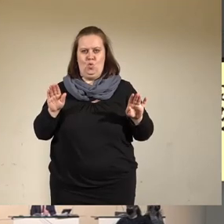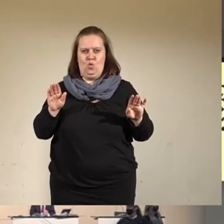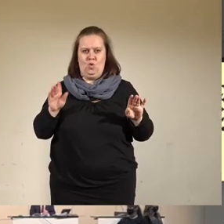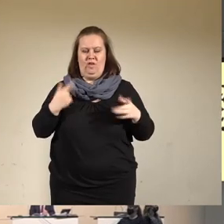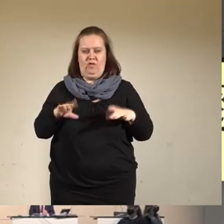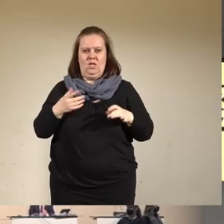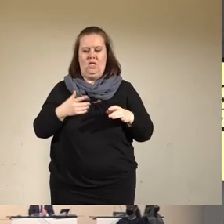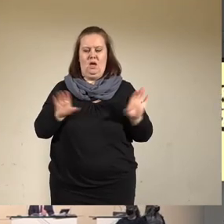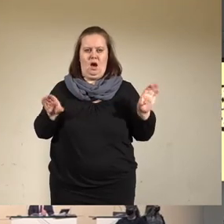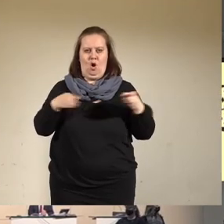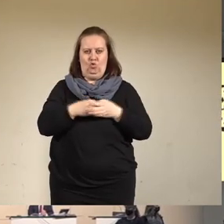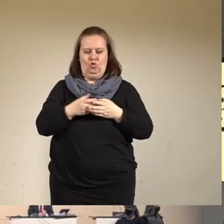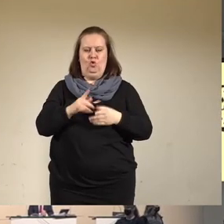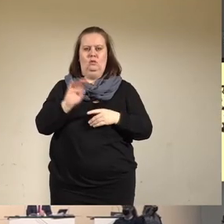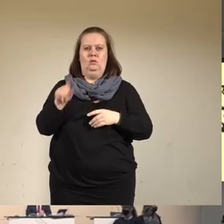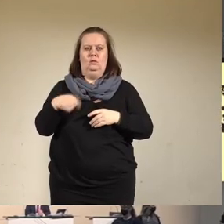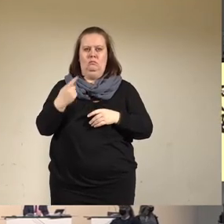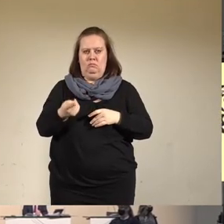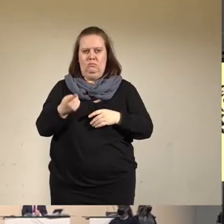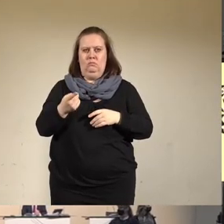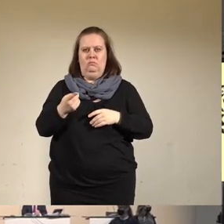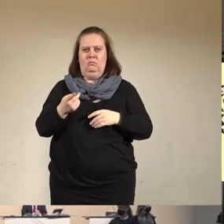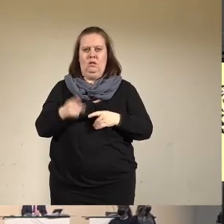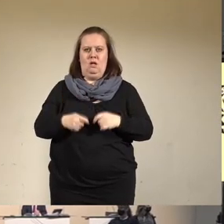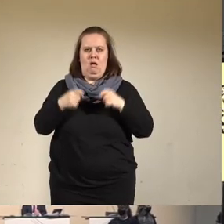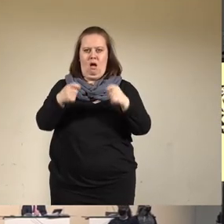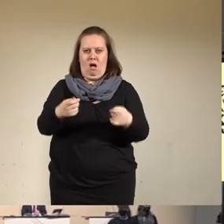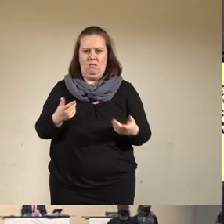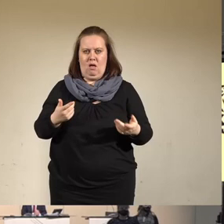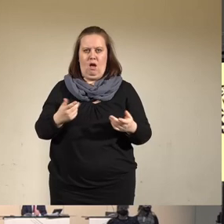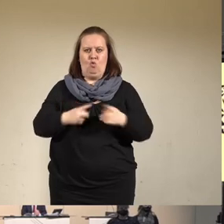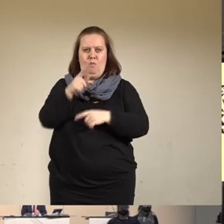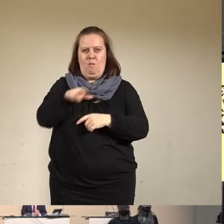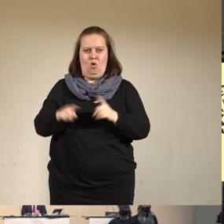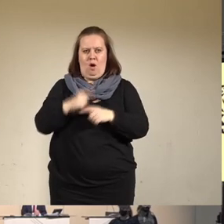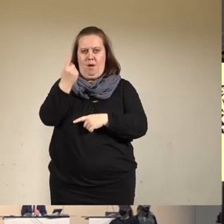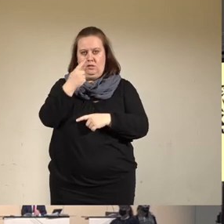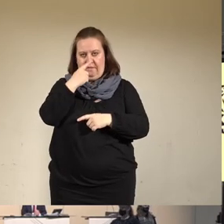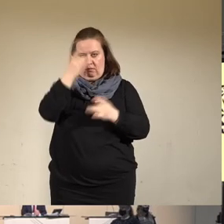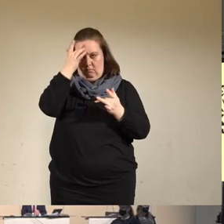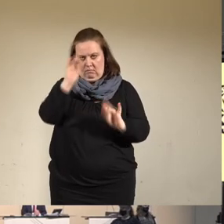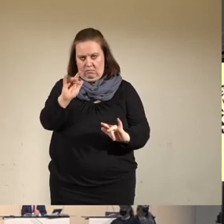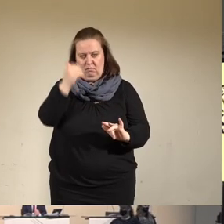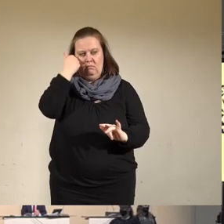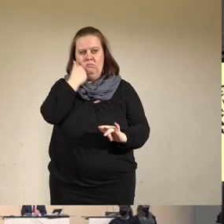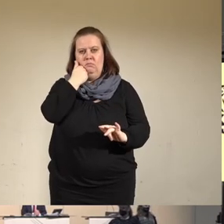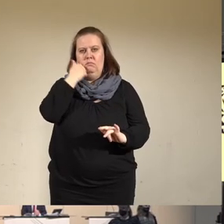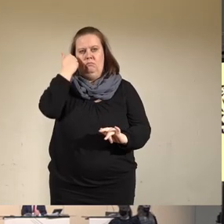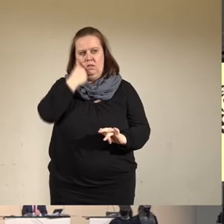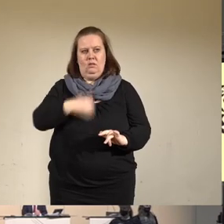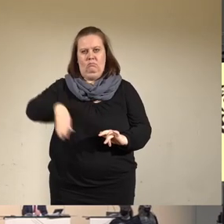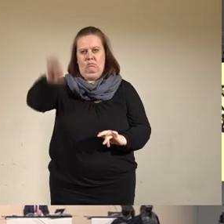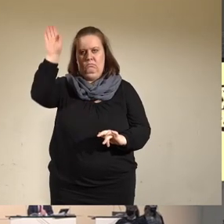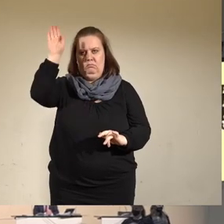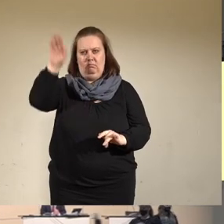federführenden Ausschussbericht, ergänzt um den Antrag Oberbürgermeister. Wer diesem stattgeben möchte, den bitte